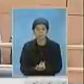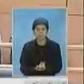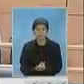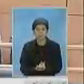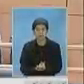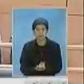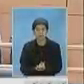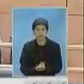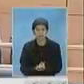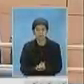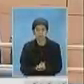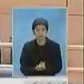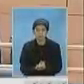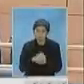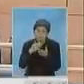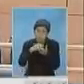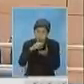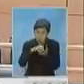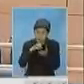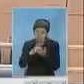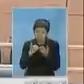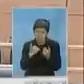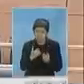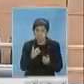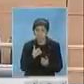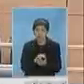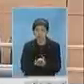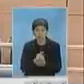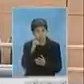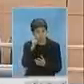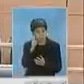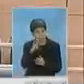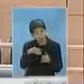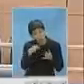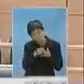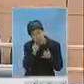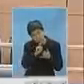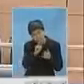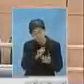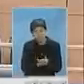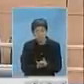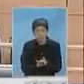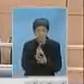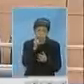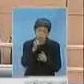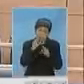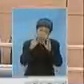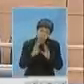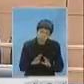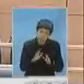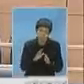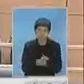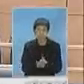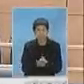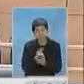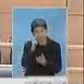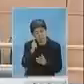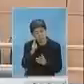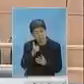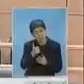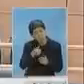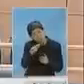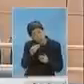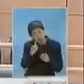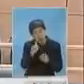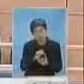ครับที่พูดๆกันมาเนี่ยทักษิณจะได้อย่างงั้นมั้ยทักษิณจะได้อย่างนี้มั้ยทักษิณจะได้อย่าง